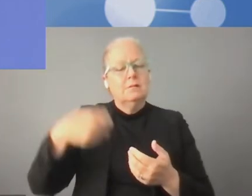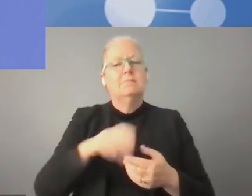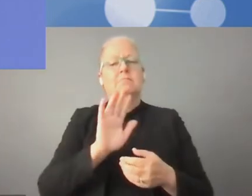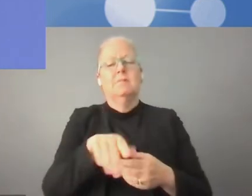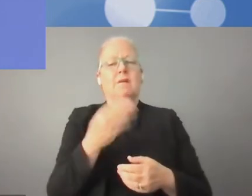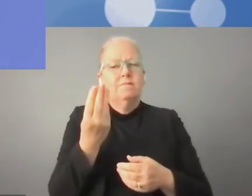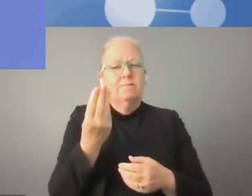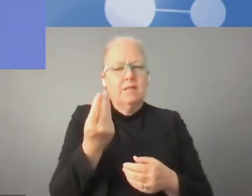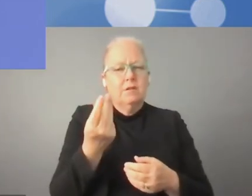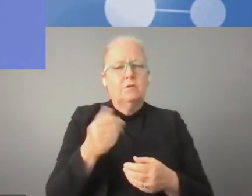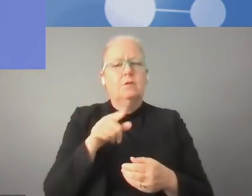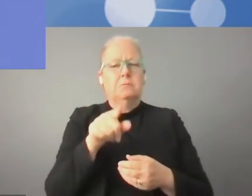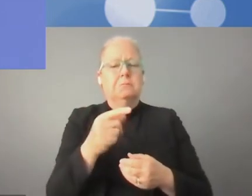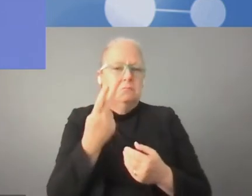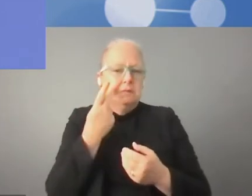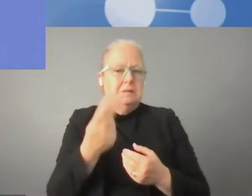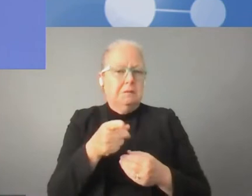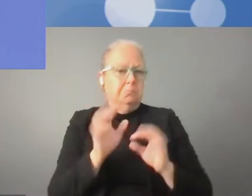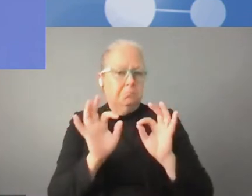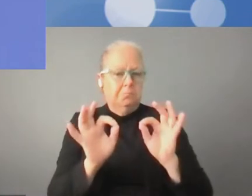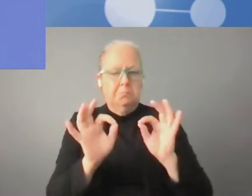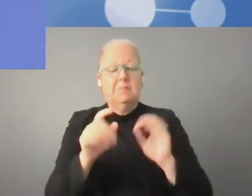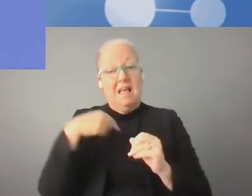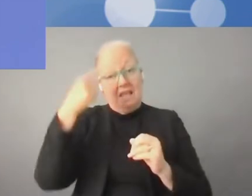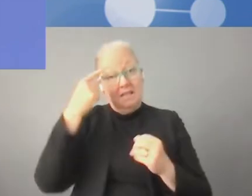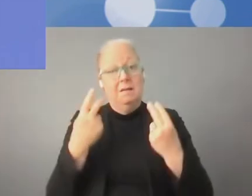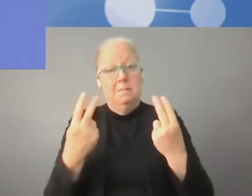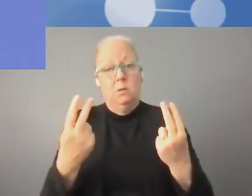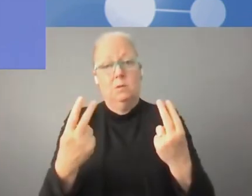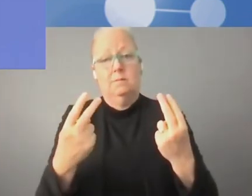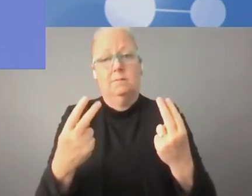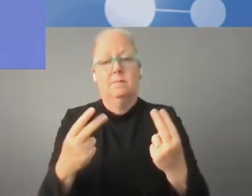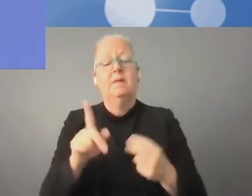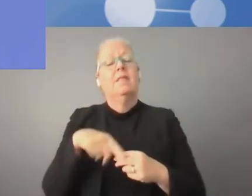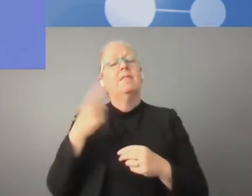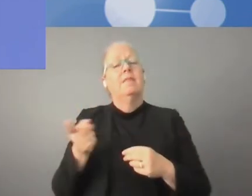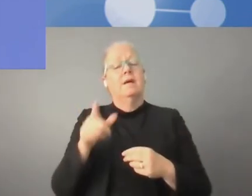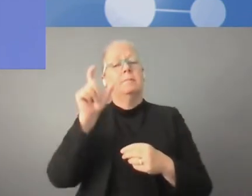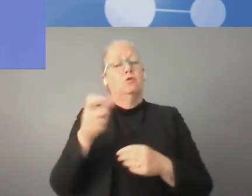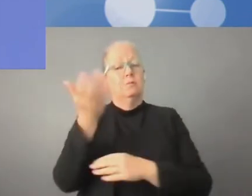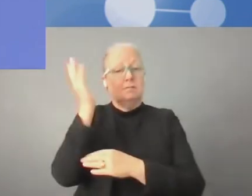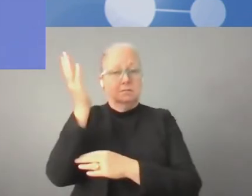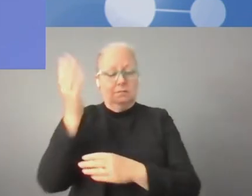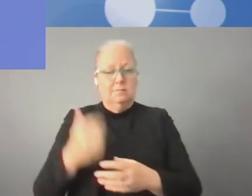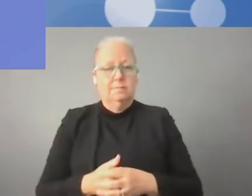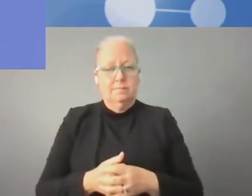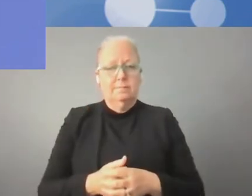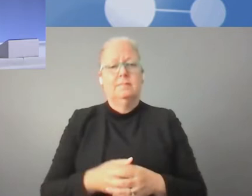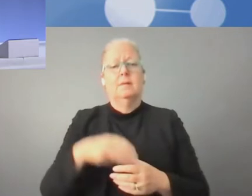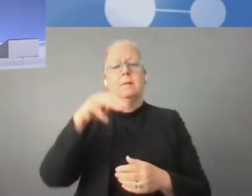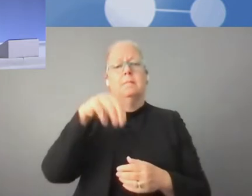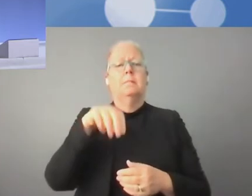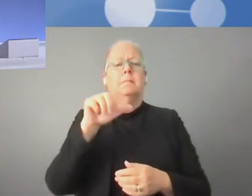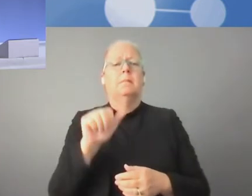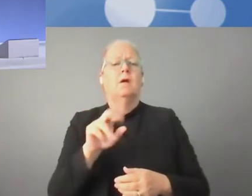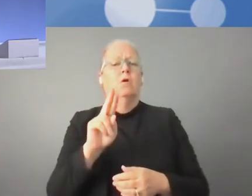法非常有意思，所以我们现在已经谈到了这个融资的问